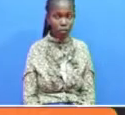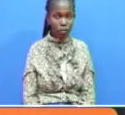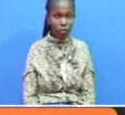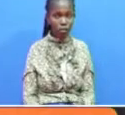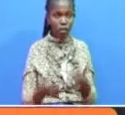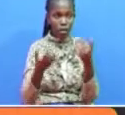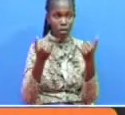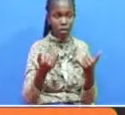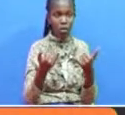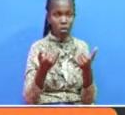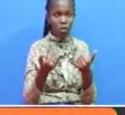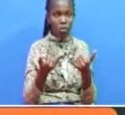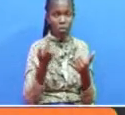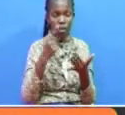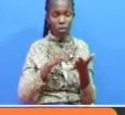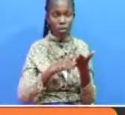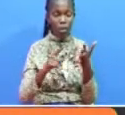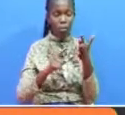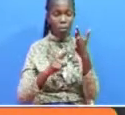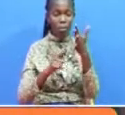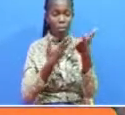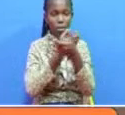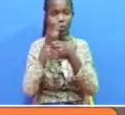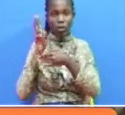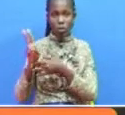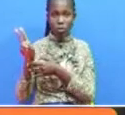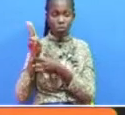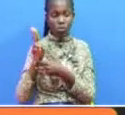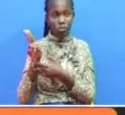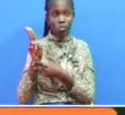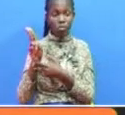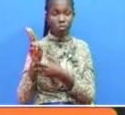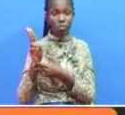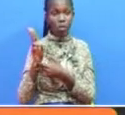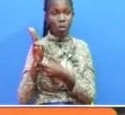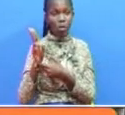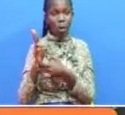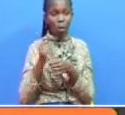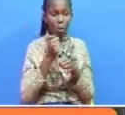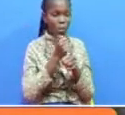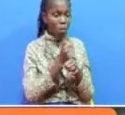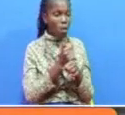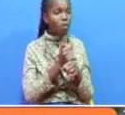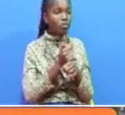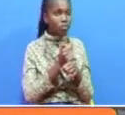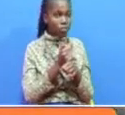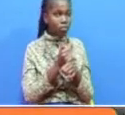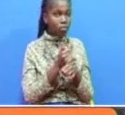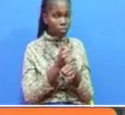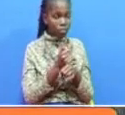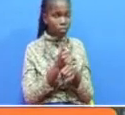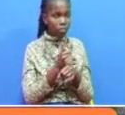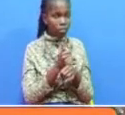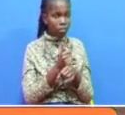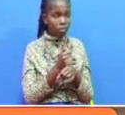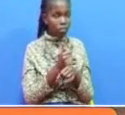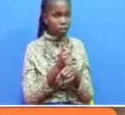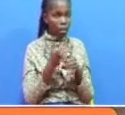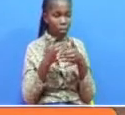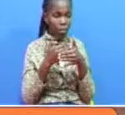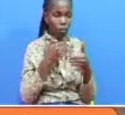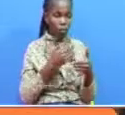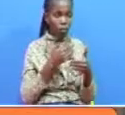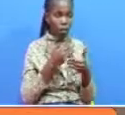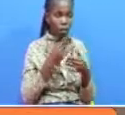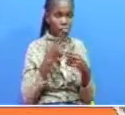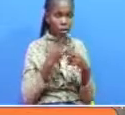Vatia lete ungu wa chumwa kemwe Musumbi Uhuru Kenyatta edhe na kivalua kemwe kenene. Kivalua keloku edha atia lete ta Musumbi wa andhino ya Kenya. Ata namba kunengwa